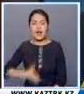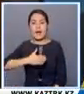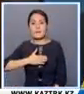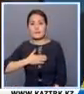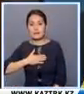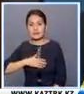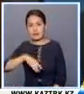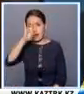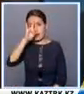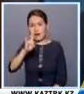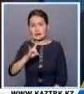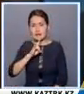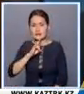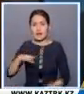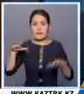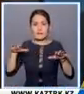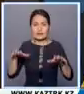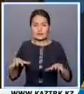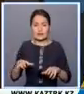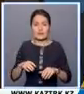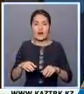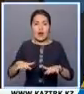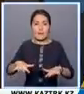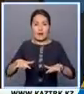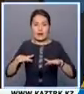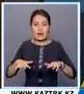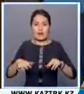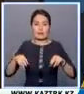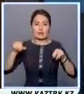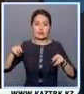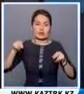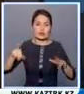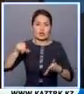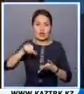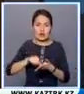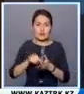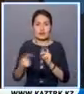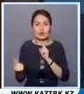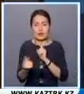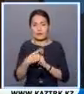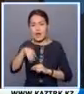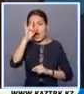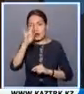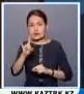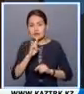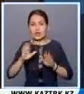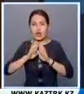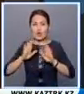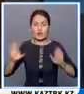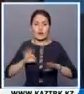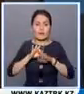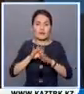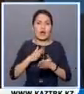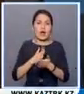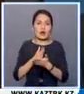Біз ел президентімен, парламент депутаттарымен, кәсіподақ мүшелерімен және үкіметтік емес ұйымдармен кездестік. Қазақстанның көрмені